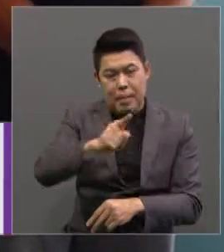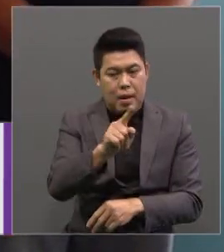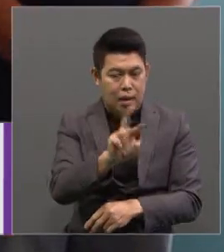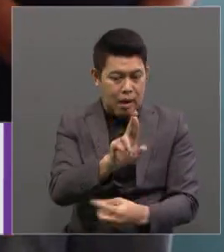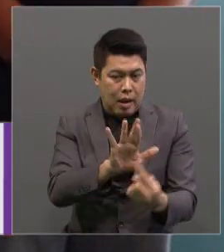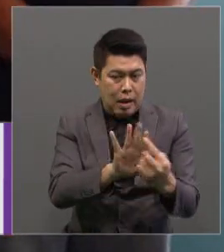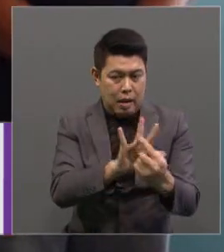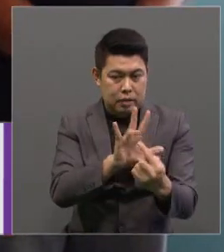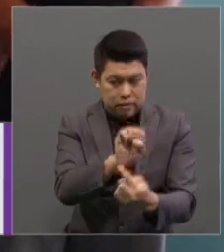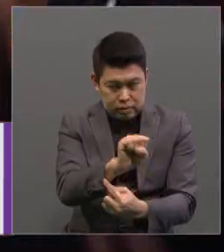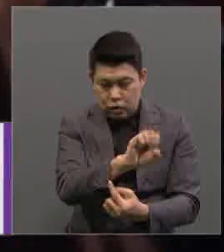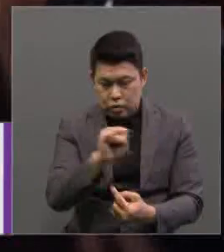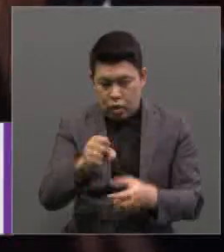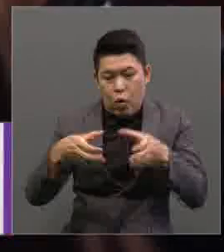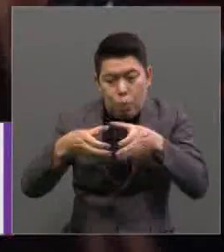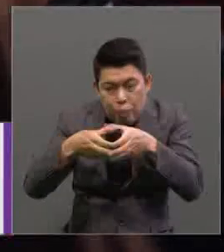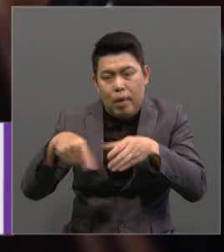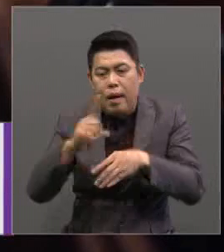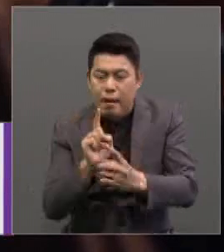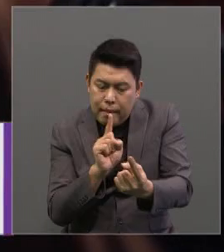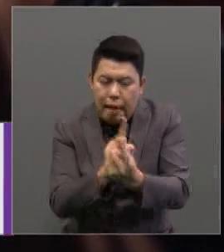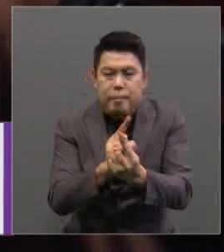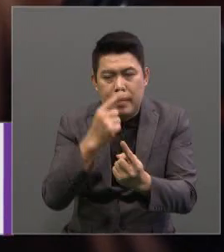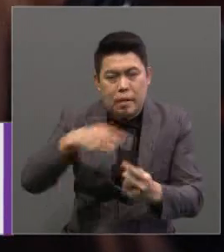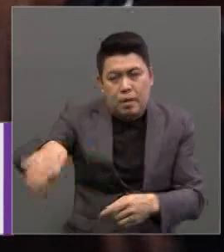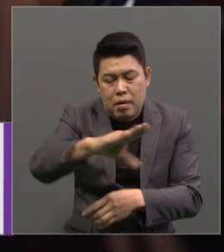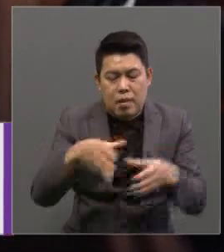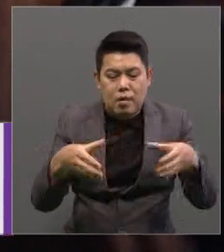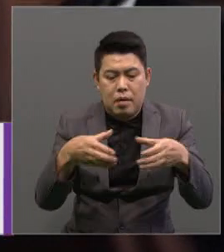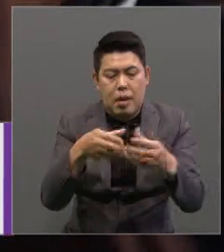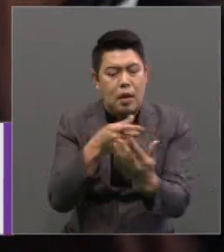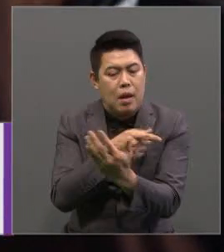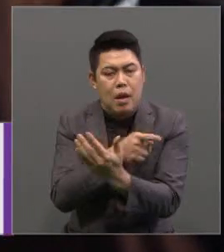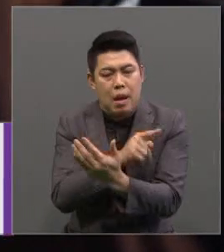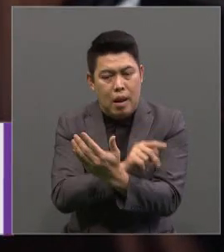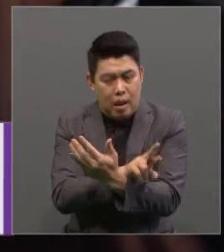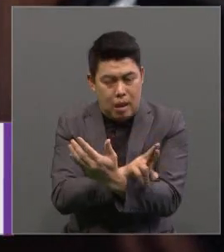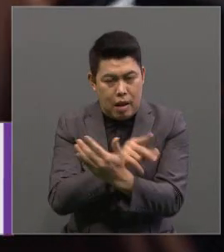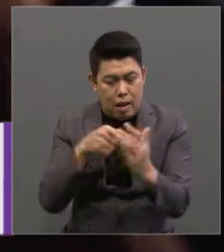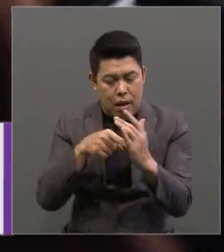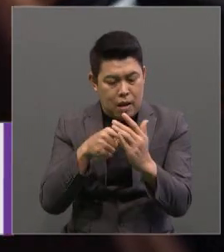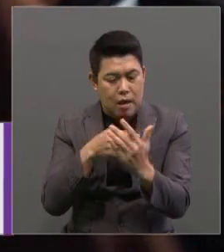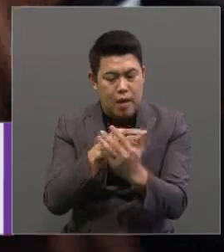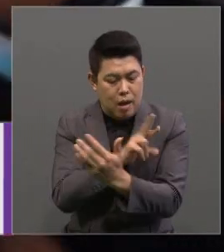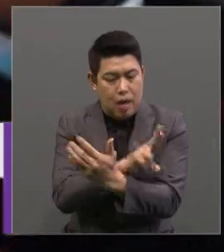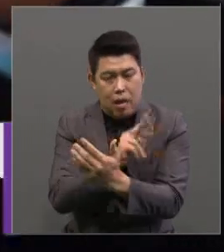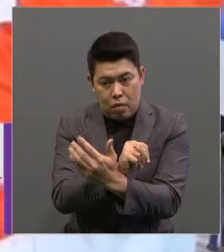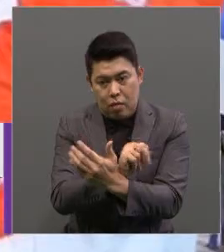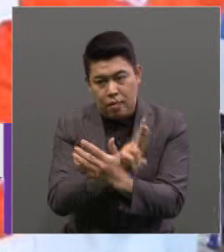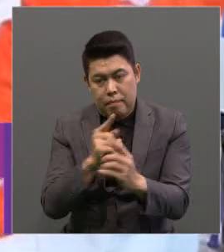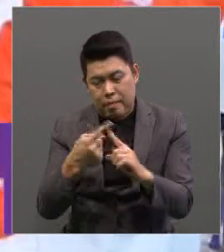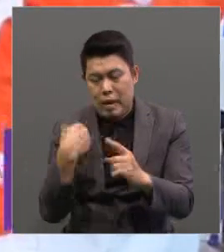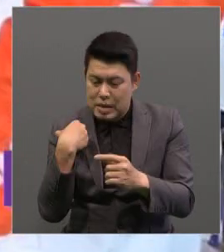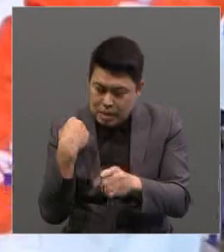งษ์สอนนุวัฒน์นะครับส.ส.ของพรรคก้าวไกลไปพบปะคนไทยพลัดถิ่นที่ตำบลเหงาอำเภอเมืองจังหวัดระยองขออภัยระนองน